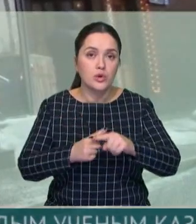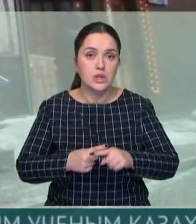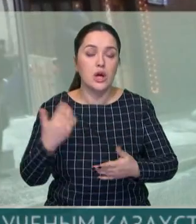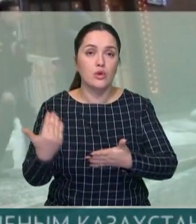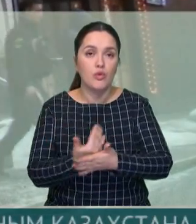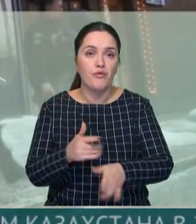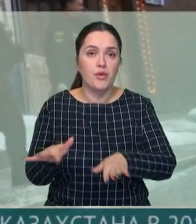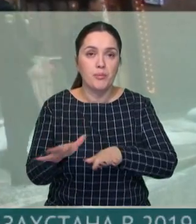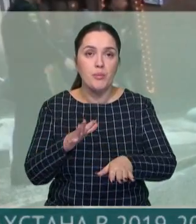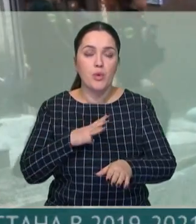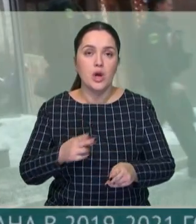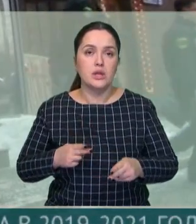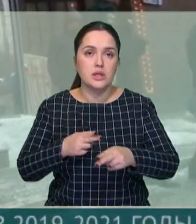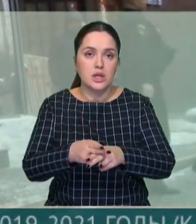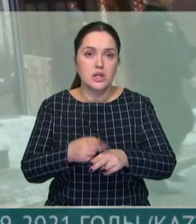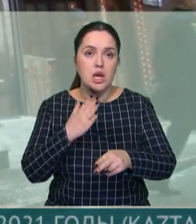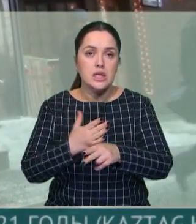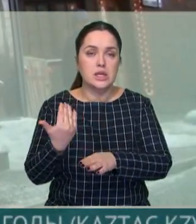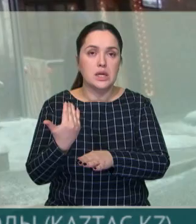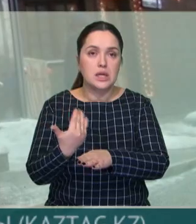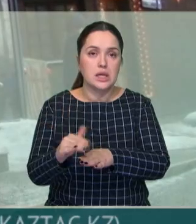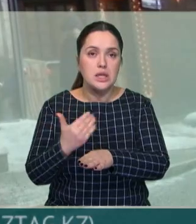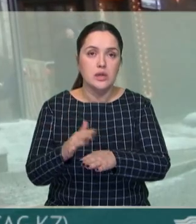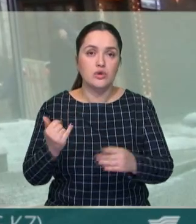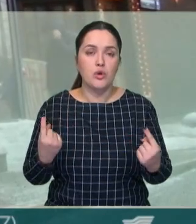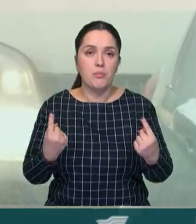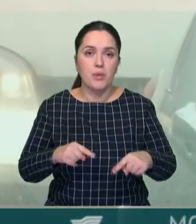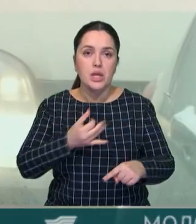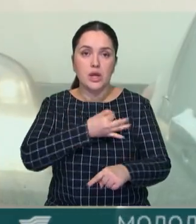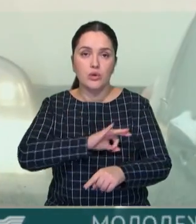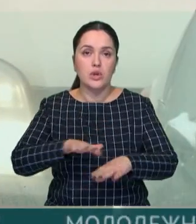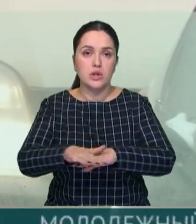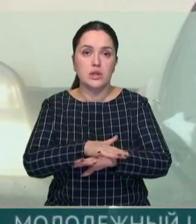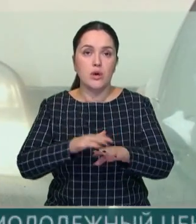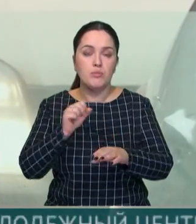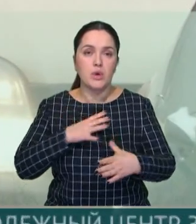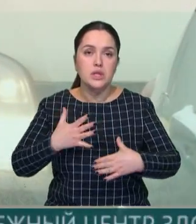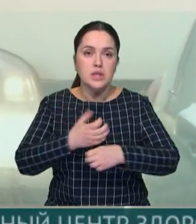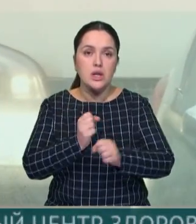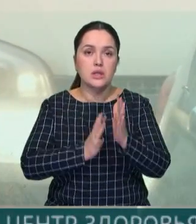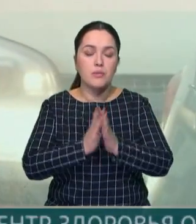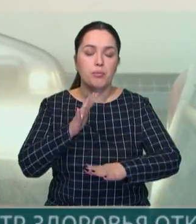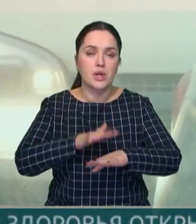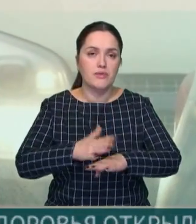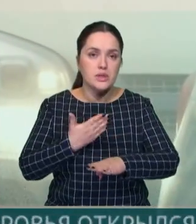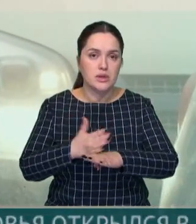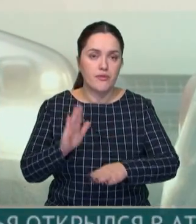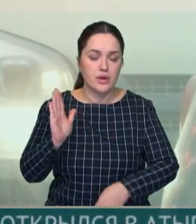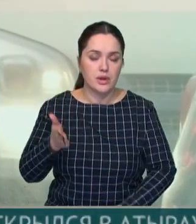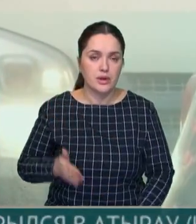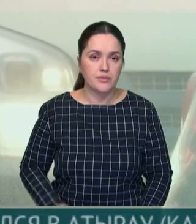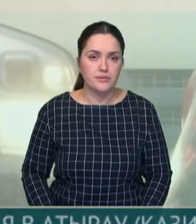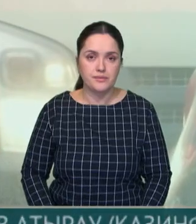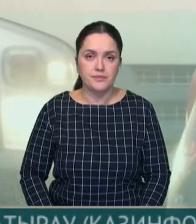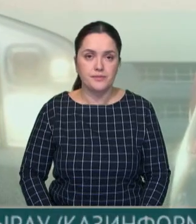по сдерживанию розничного кредитования на фоне падения доходов населения могут привести к сокращению роста в банковской сфере.